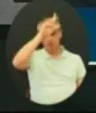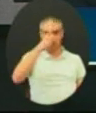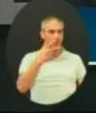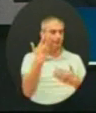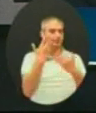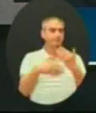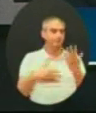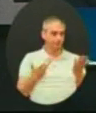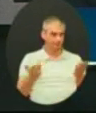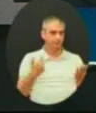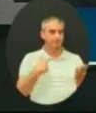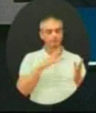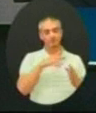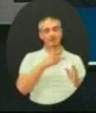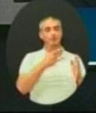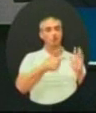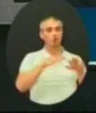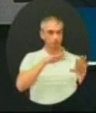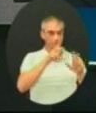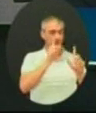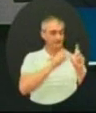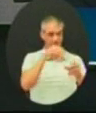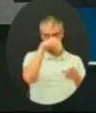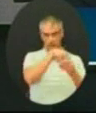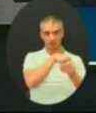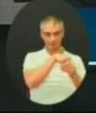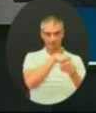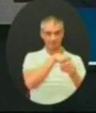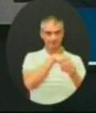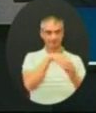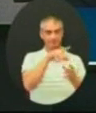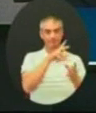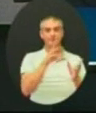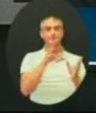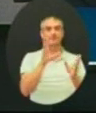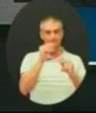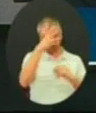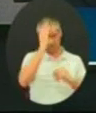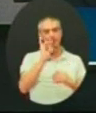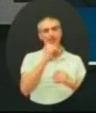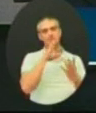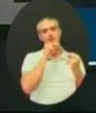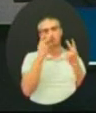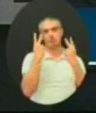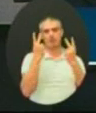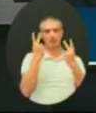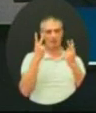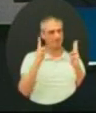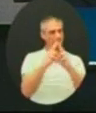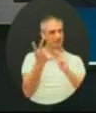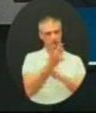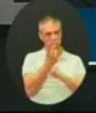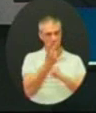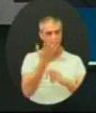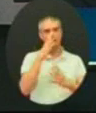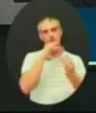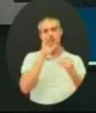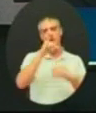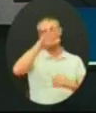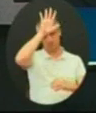דבר מה שאנחנו מבינים גם מראש הממשלה וגם מחלק מהאנשים שנמצאים בסביבתו של טראמפ, כן דובר בעיקר על איראן. את יודעת, בסוף